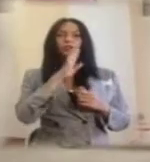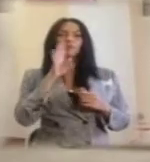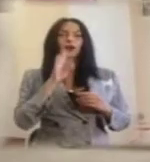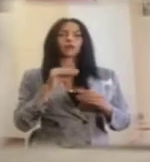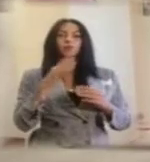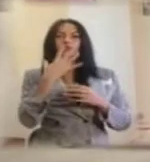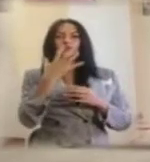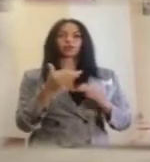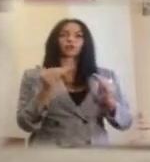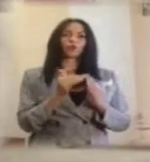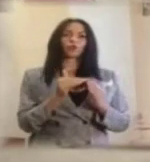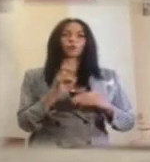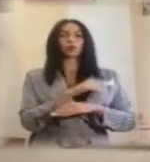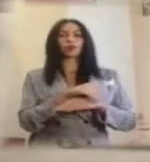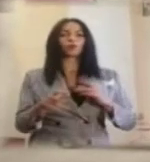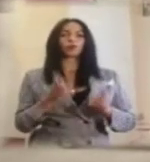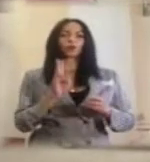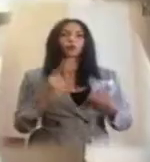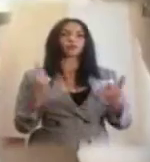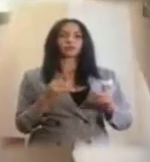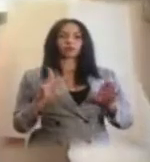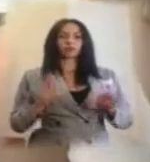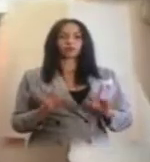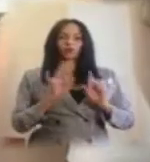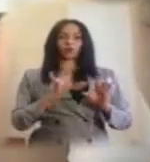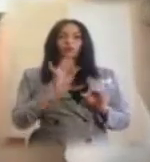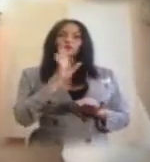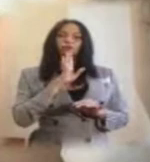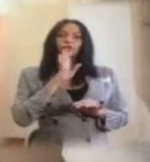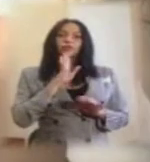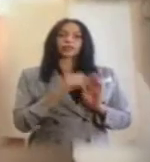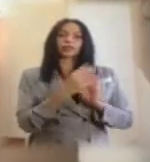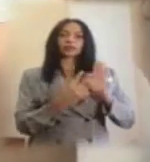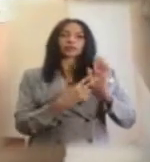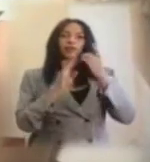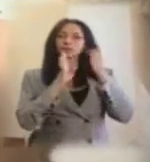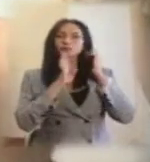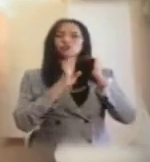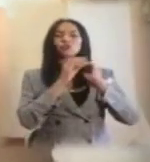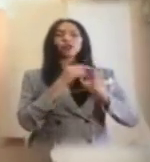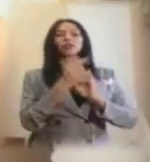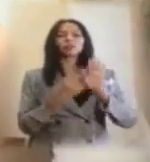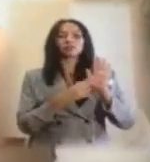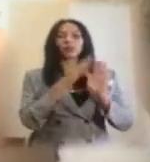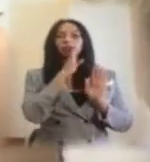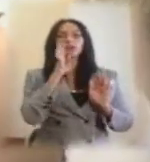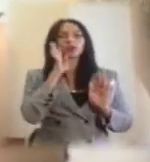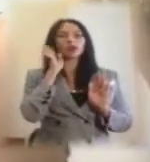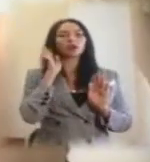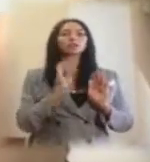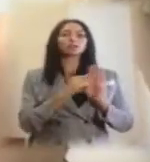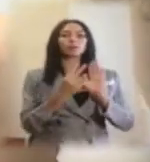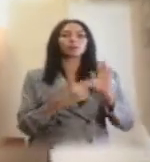у звичайних локаціях, говорить жінка. 17 дівчат, 17 мам і 17 фотографій представлено.